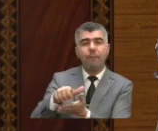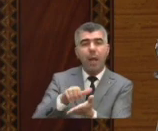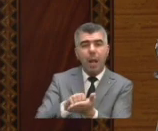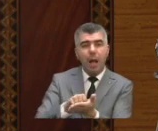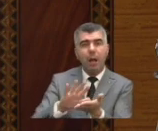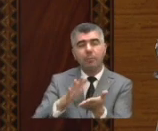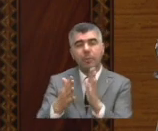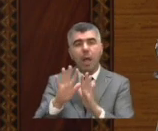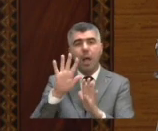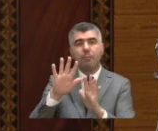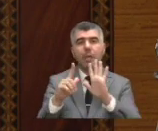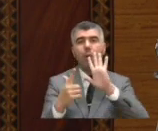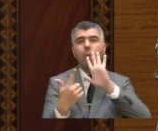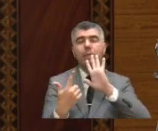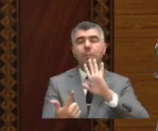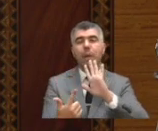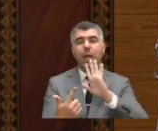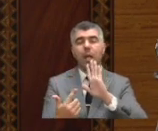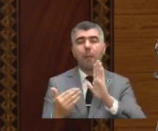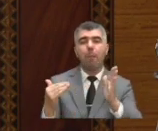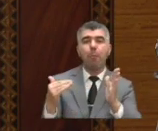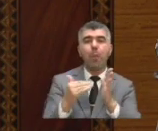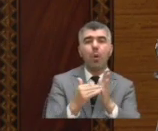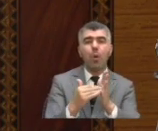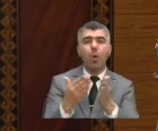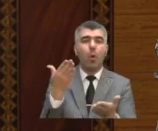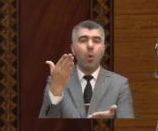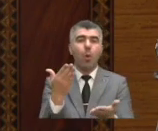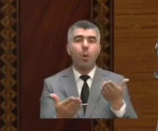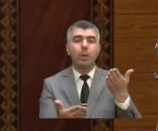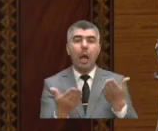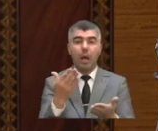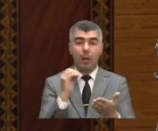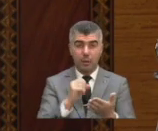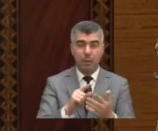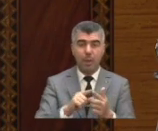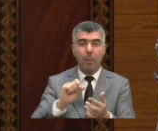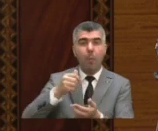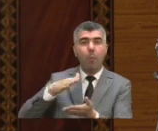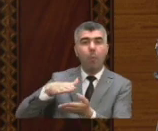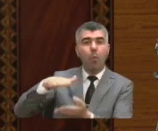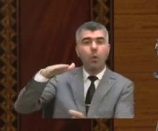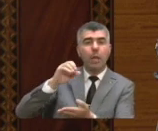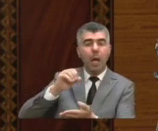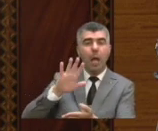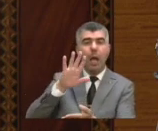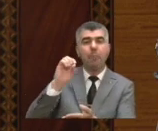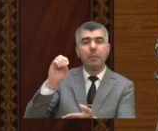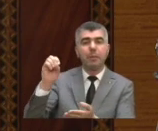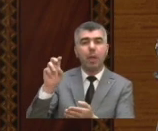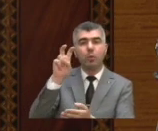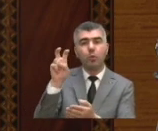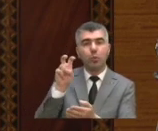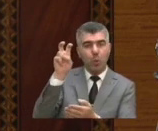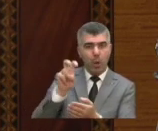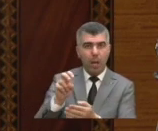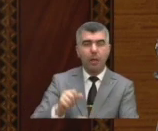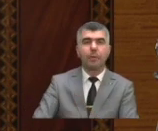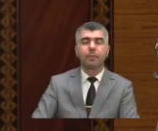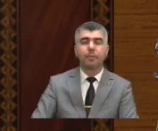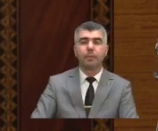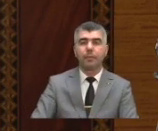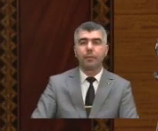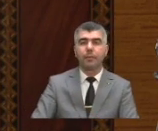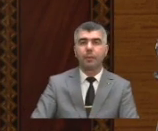حدود 75 مليون قنطار متوسط سعر غاز البوتان ب 500 دولار فنؤ